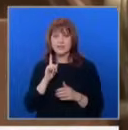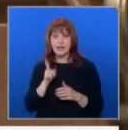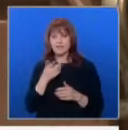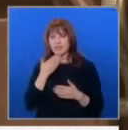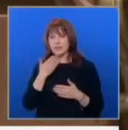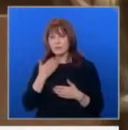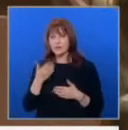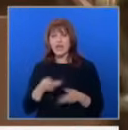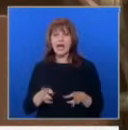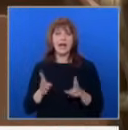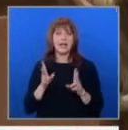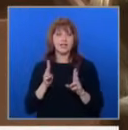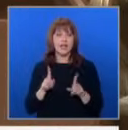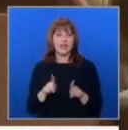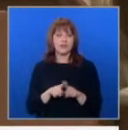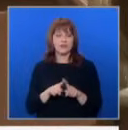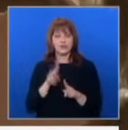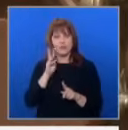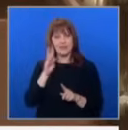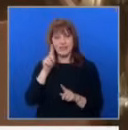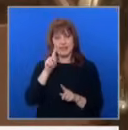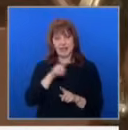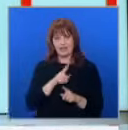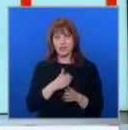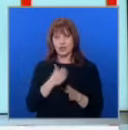се произнесе с решение също в 3-дневен срок.